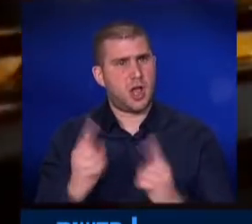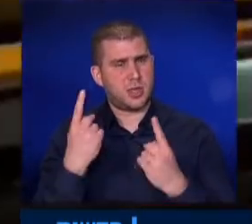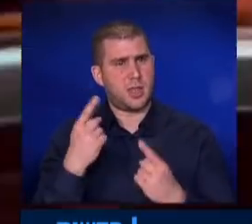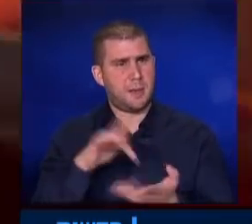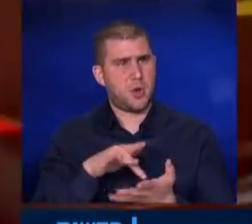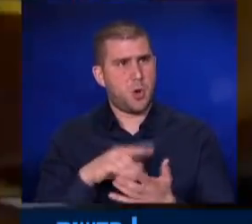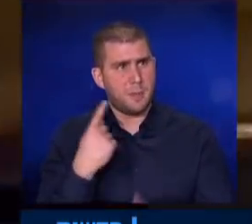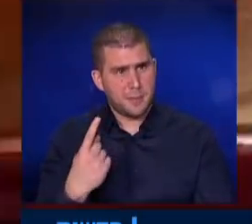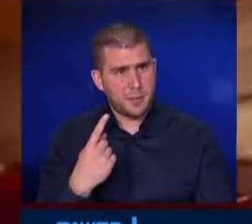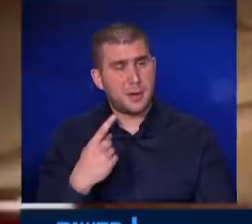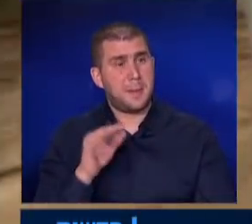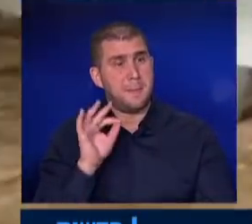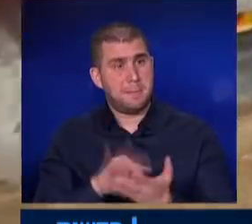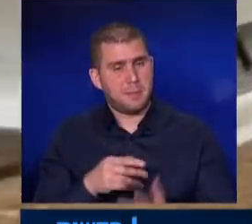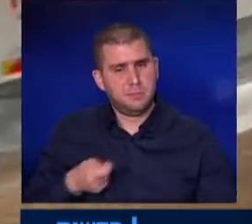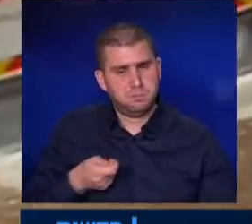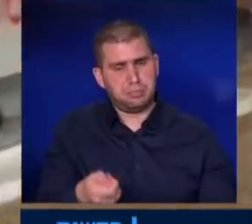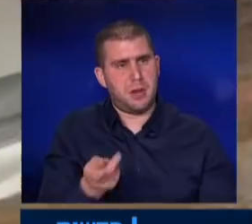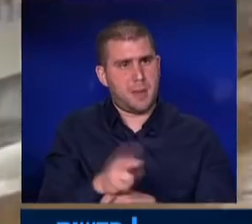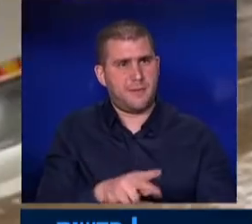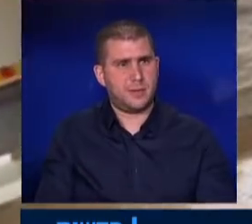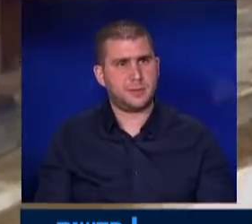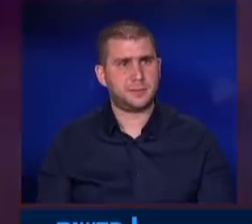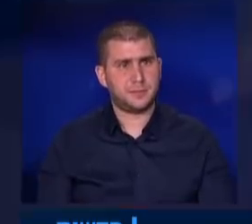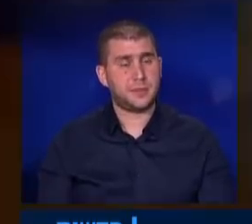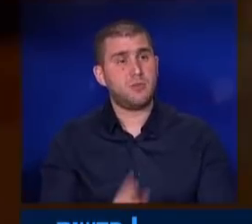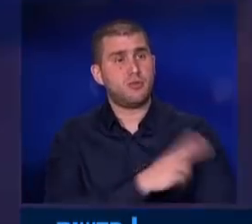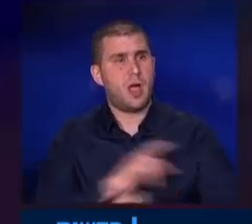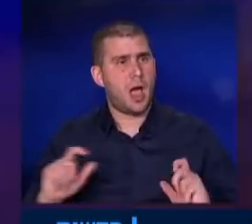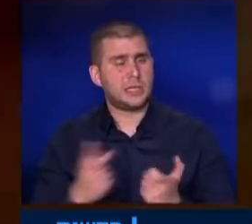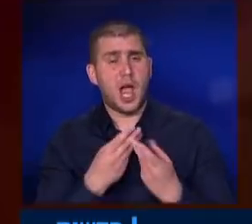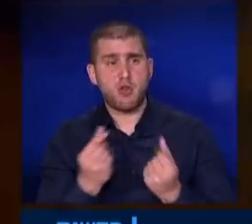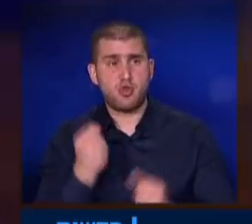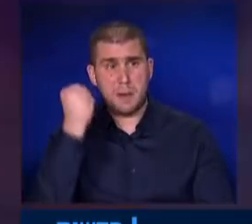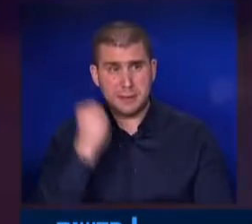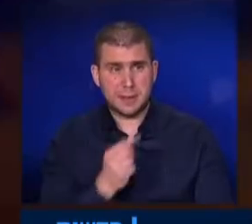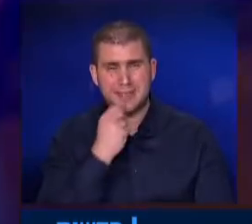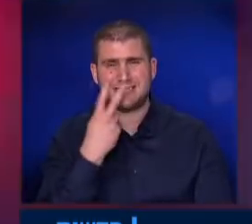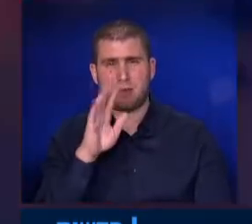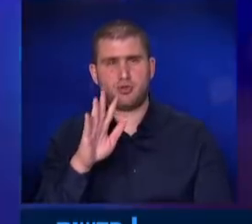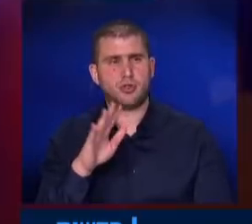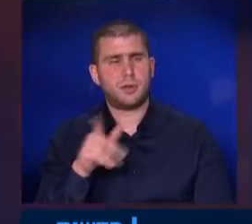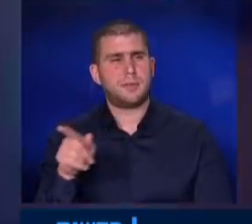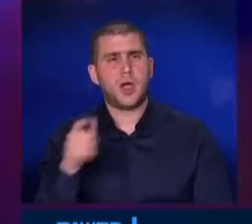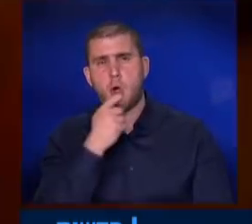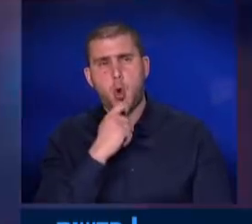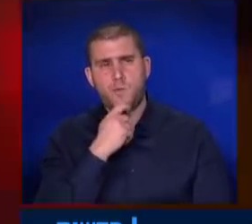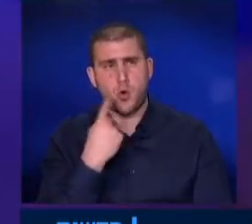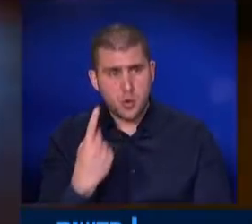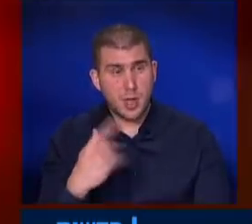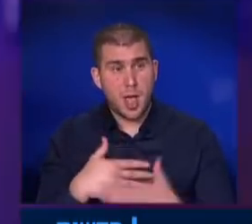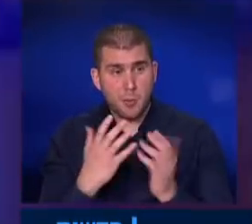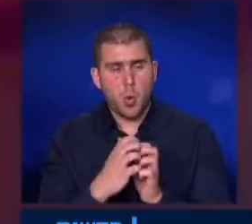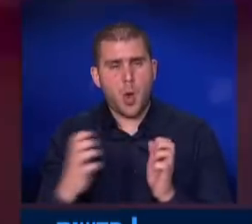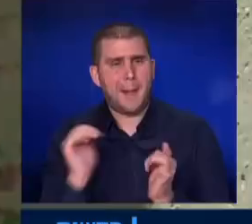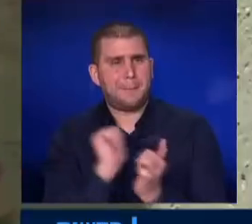במקום, במסגרתה נדקר למוות. המשטרה עצרו חשוד ברצח, בן 25 מרחובות. הבוקר הוא